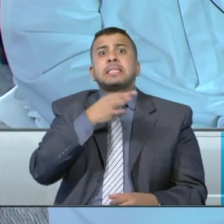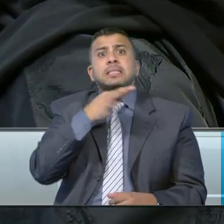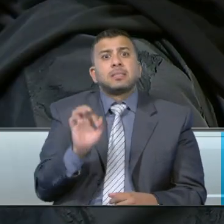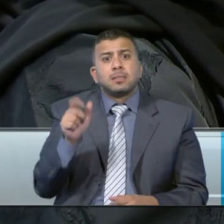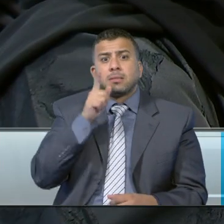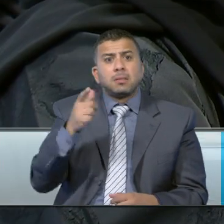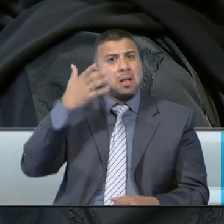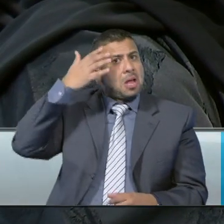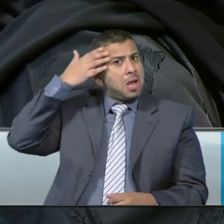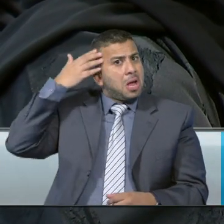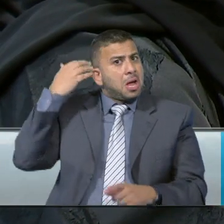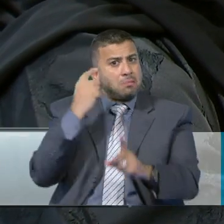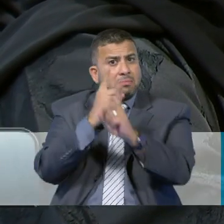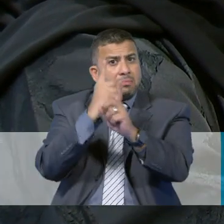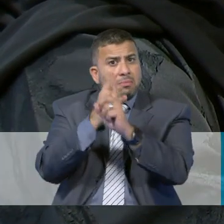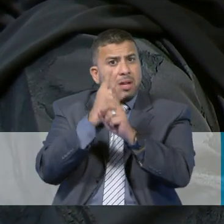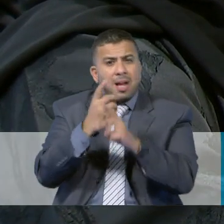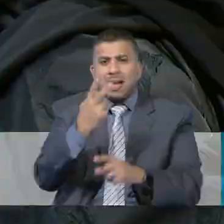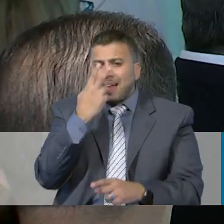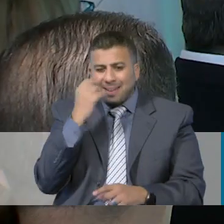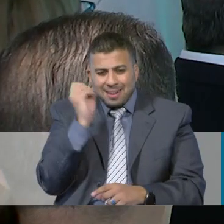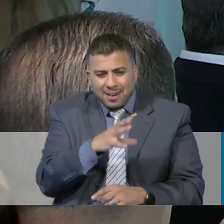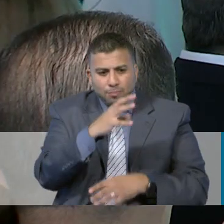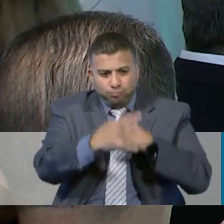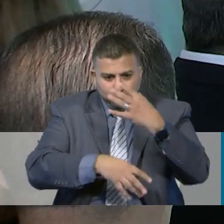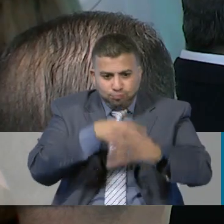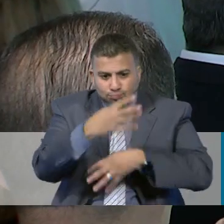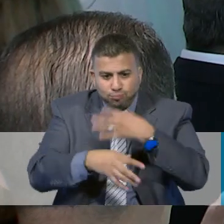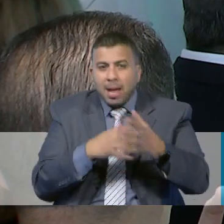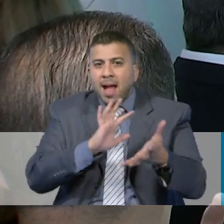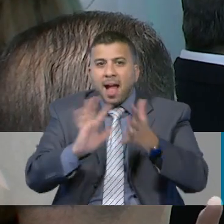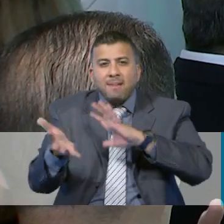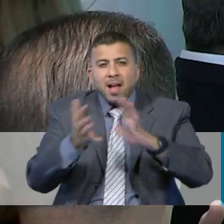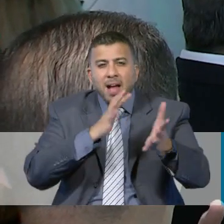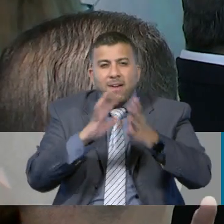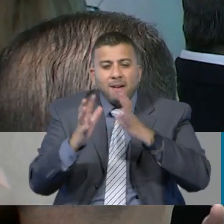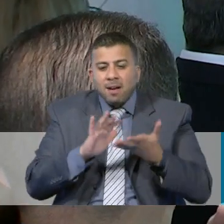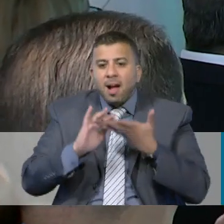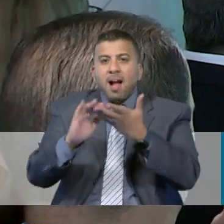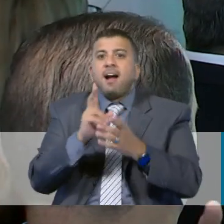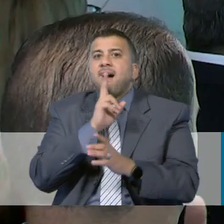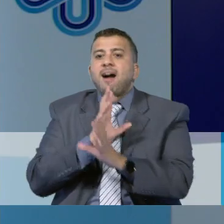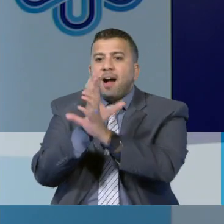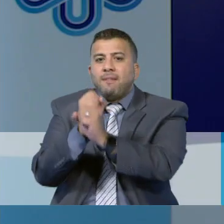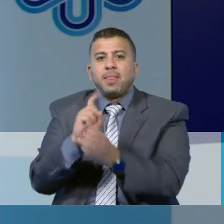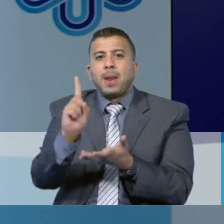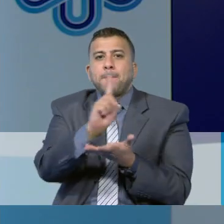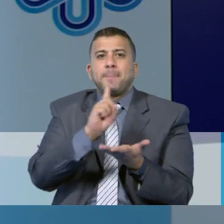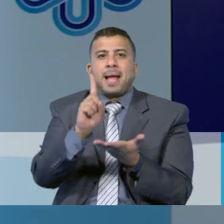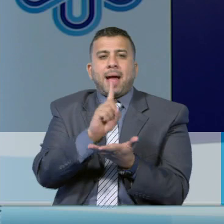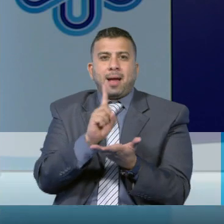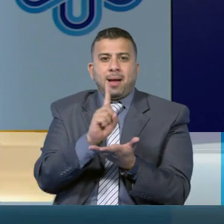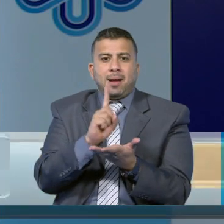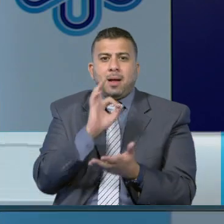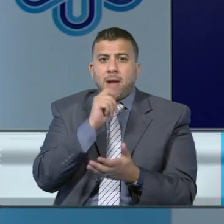عدد من الخبراء في إعادة التدوير وكيفية توظيفها في خدمة البيئة. الشارقة قطعت